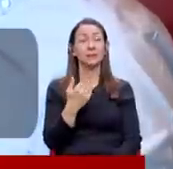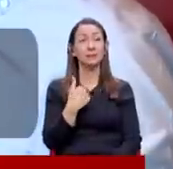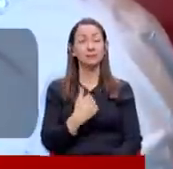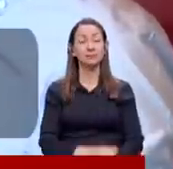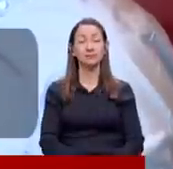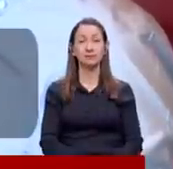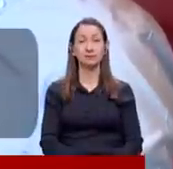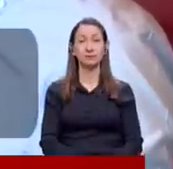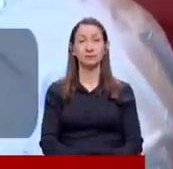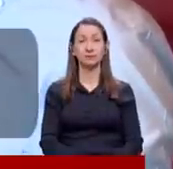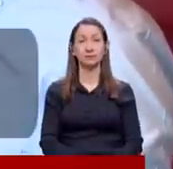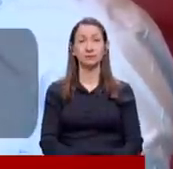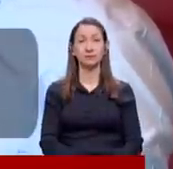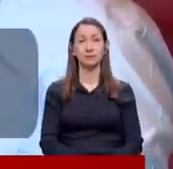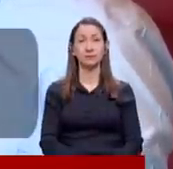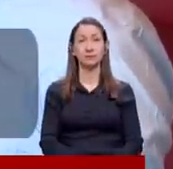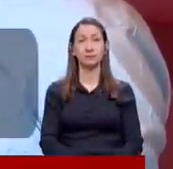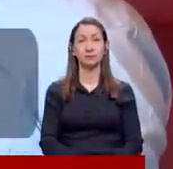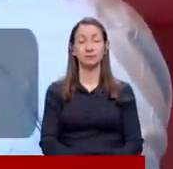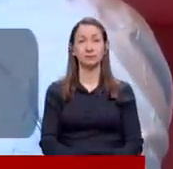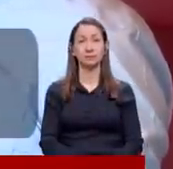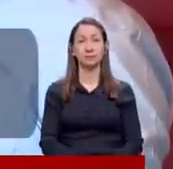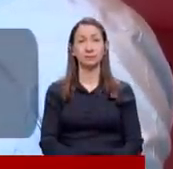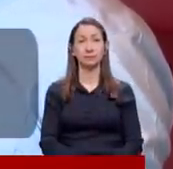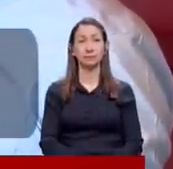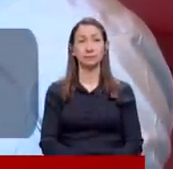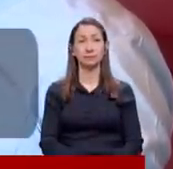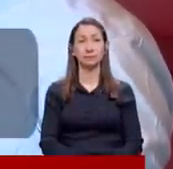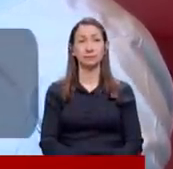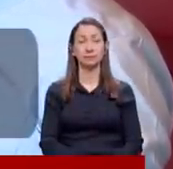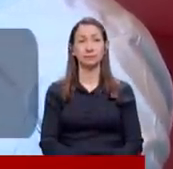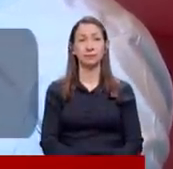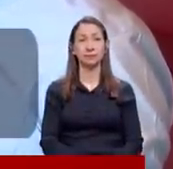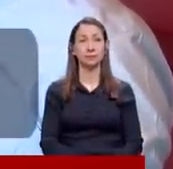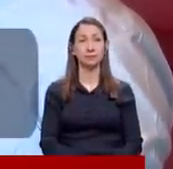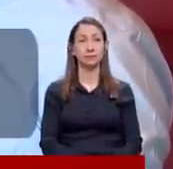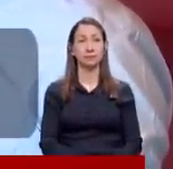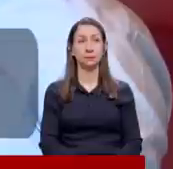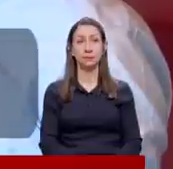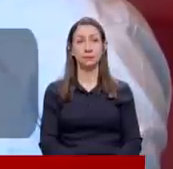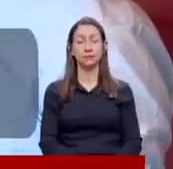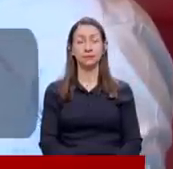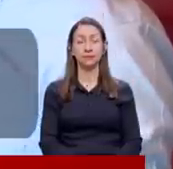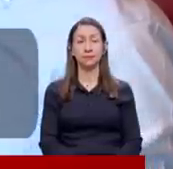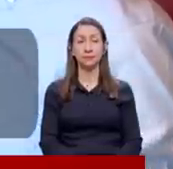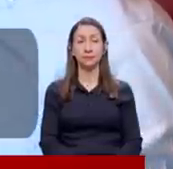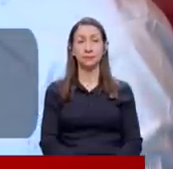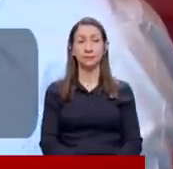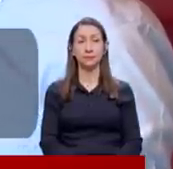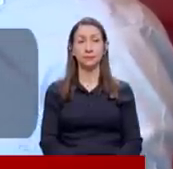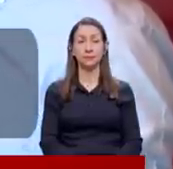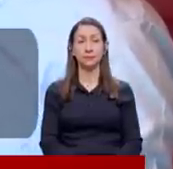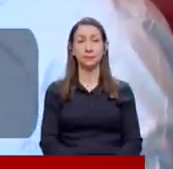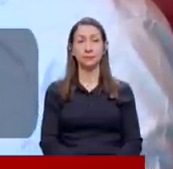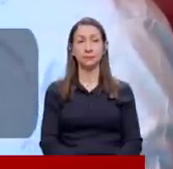güzelce, bana gelen taş değil de benim bayrağıma atılan taş ve bana da hastaneye giderken ikinci